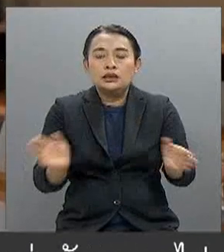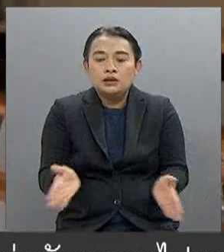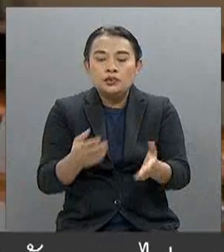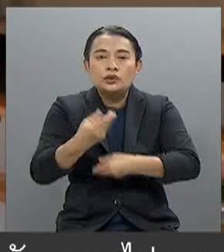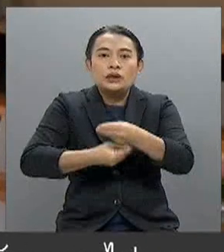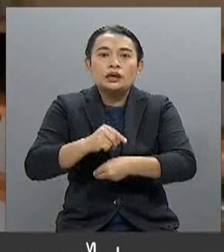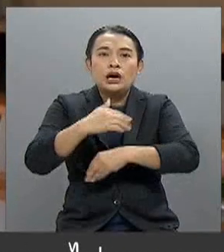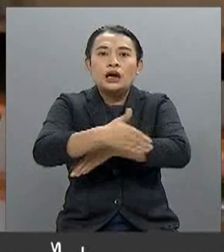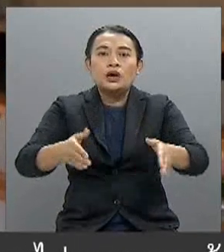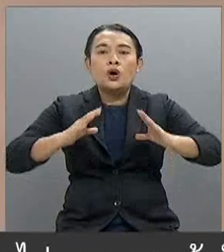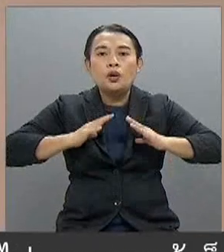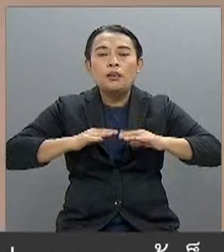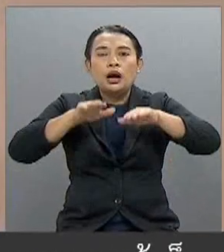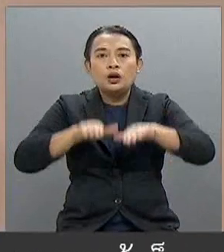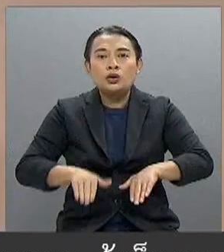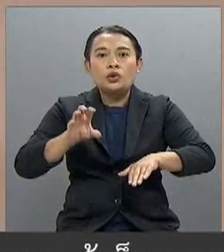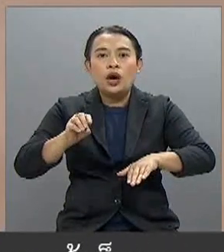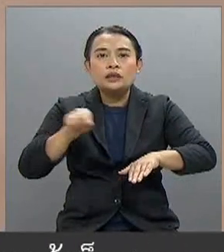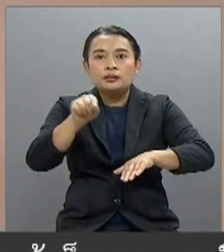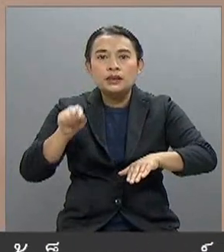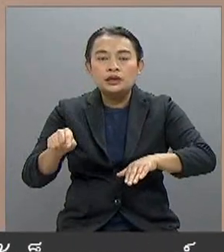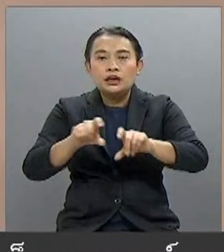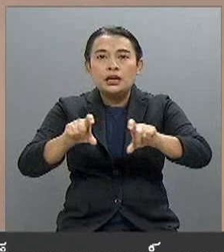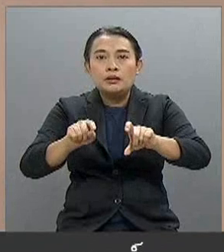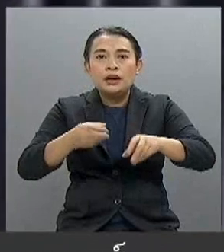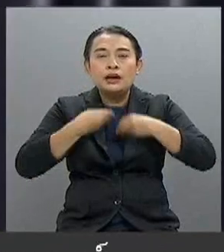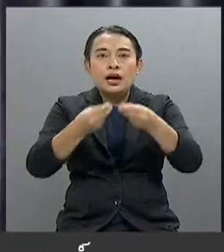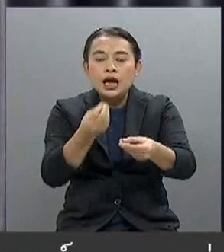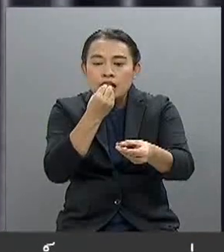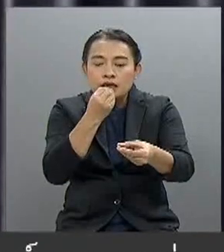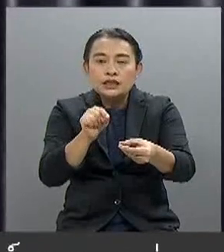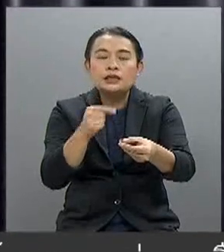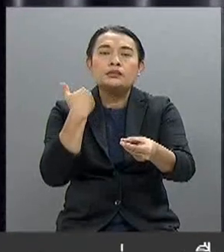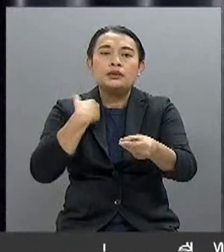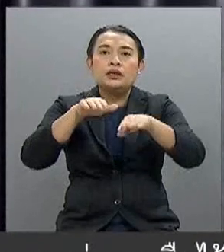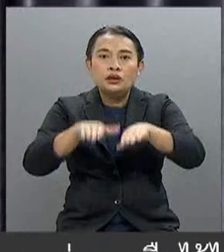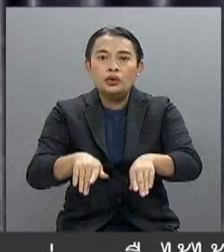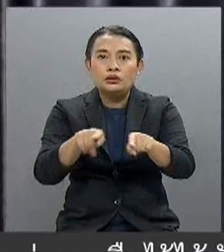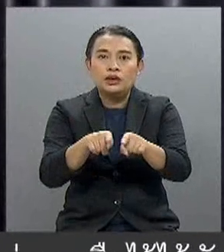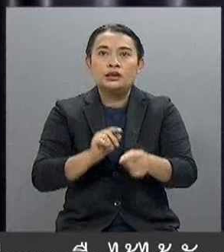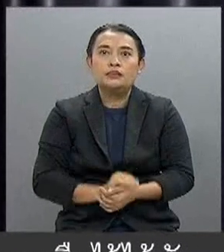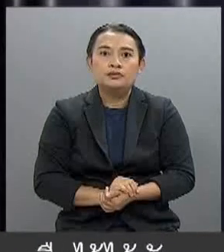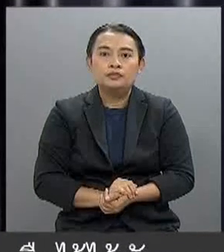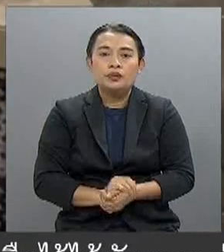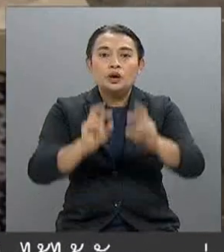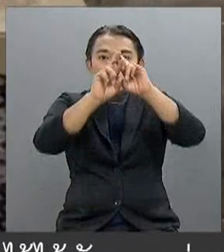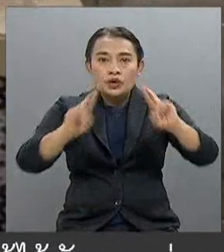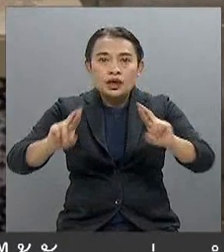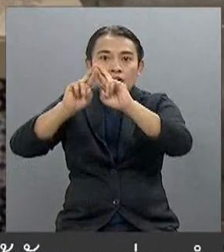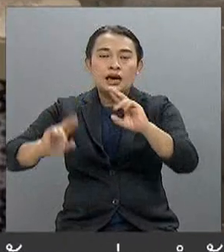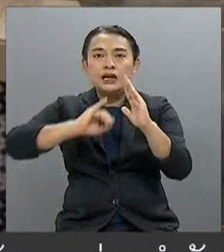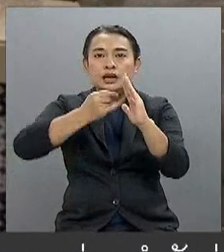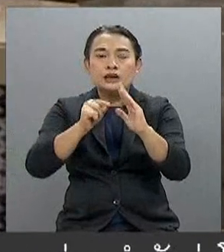ละ50แล้วก็แถมบัตรลดราคาร้านอาหารนะครับส่วนร้านค้าในจังหวัดจะมอบส่วนลดในช่วงเดือนกรกฎาคมถึ